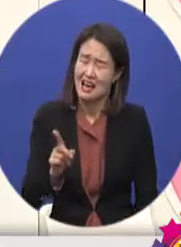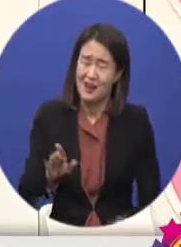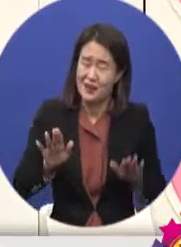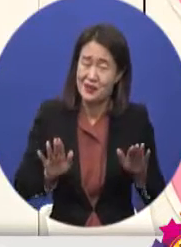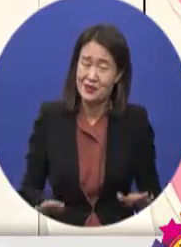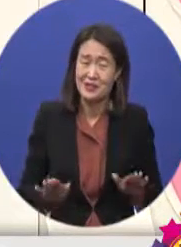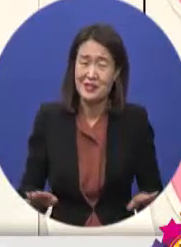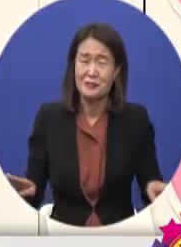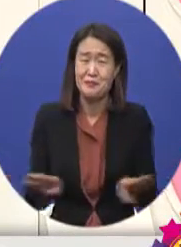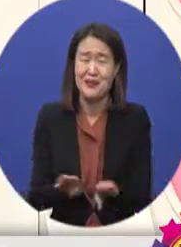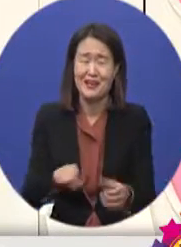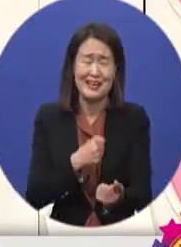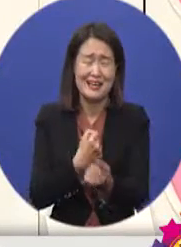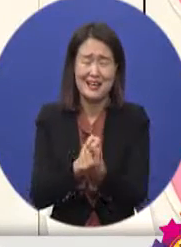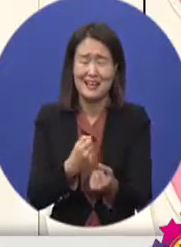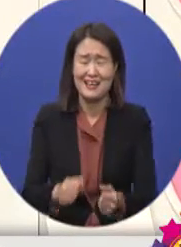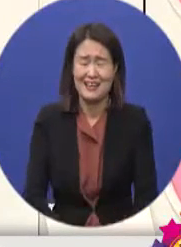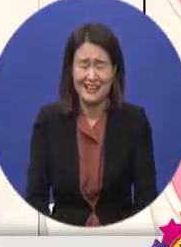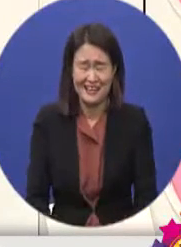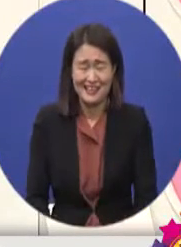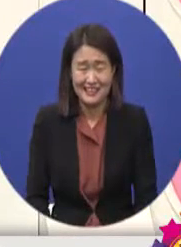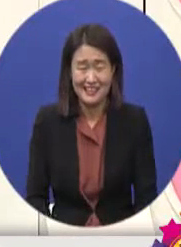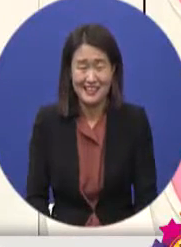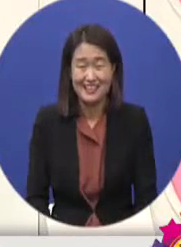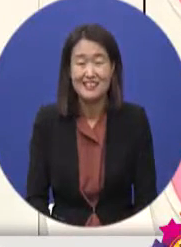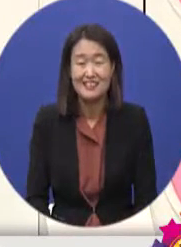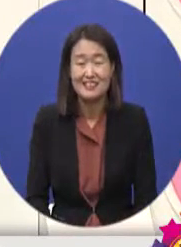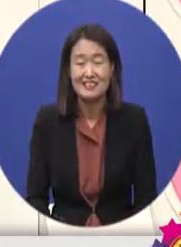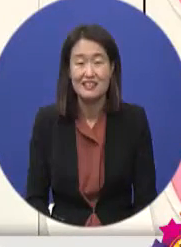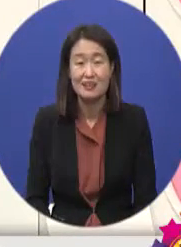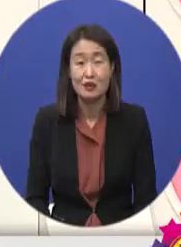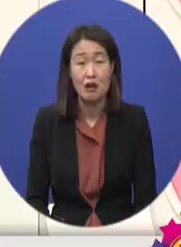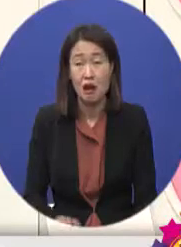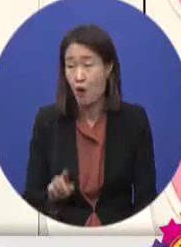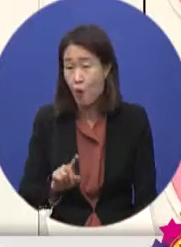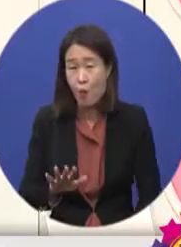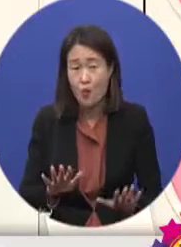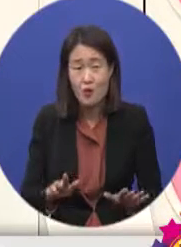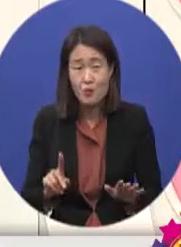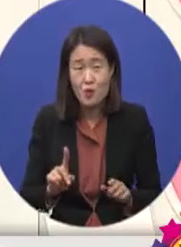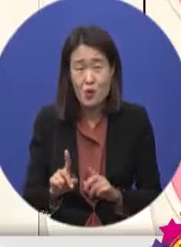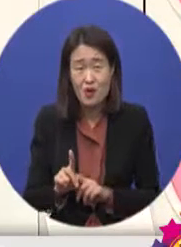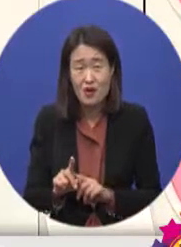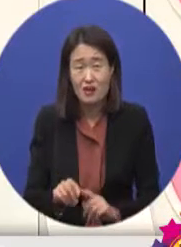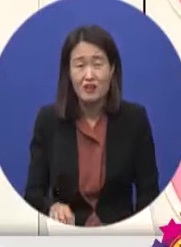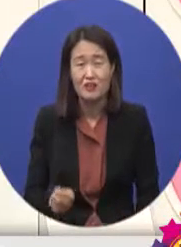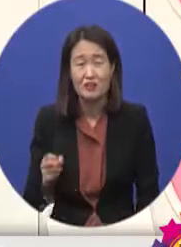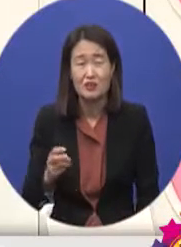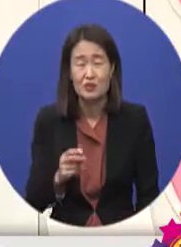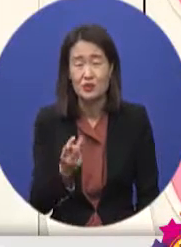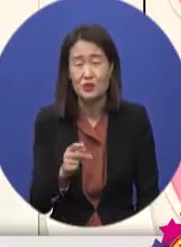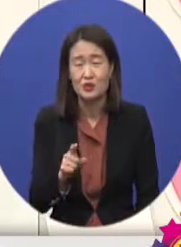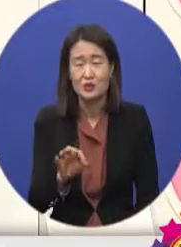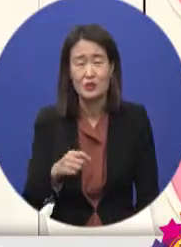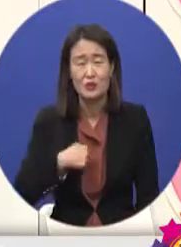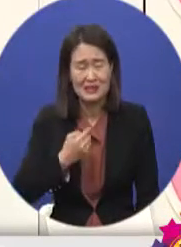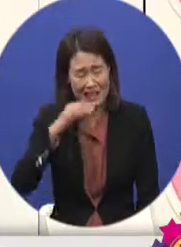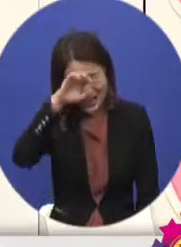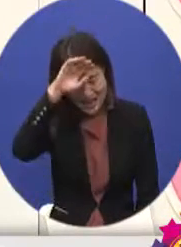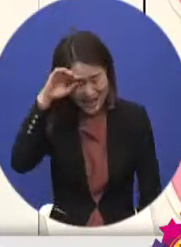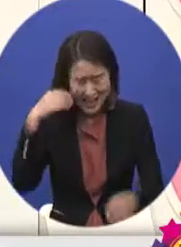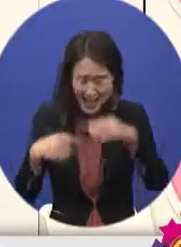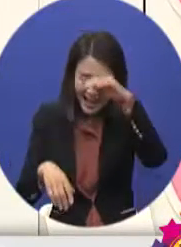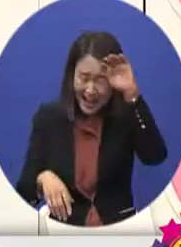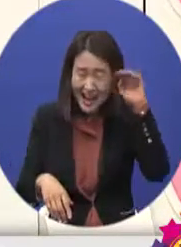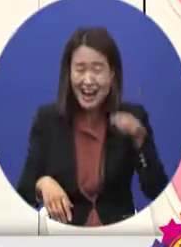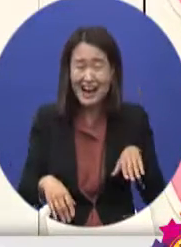오늘 안 왔네요. 어디로 살살거리고 이 호정이를 또 어? 진땀을 빼노.